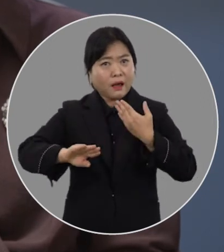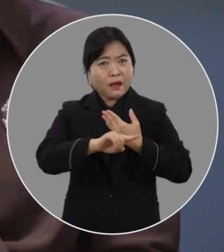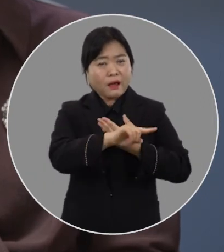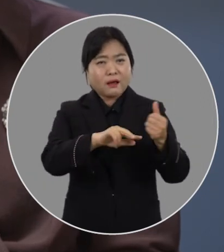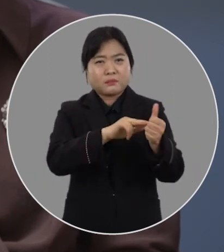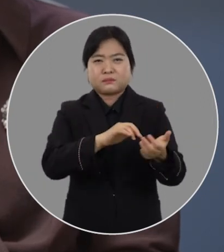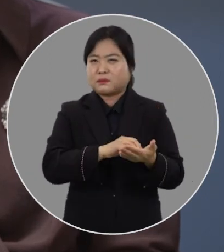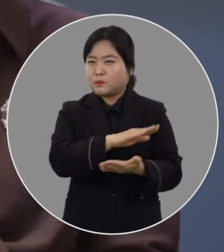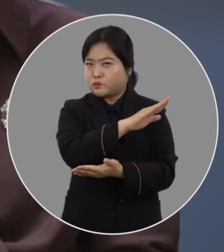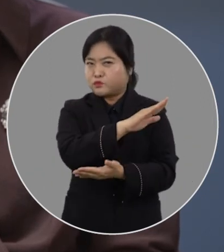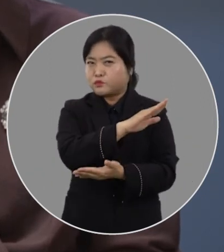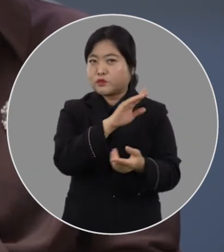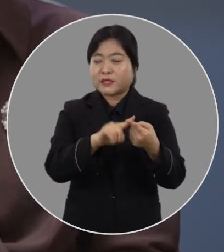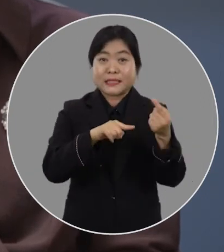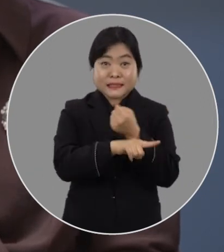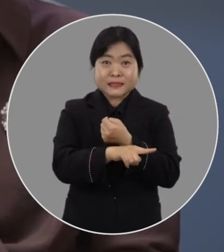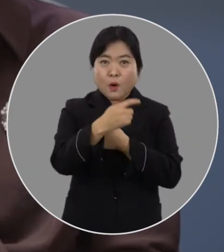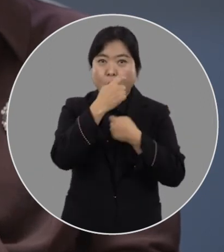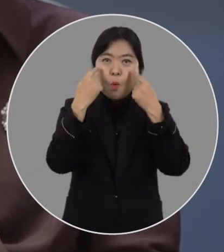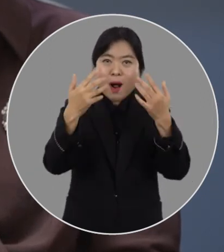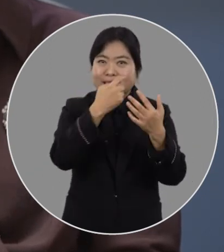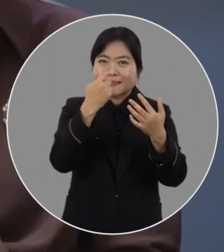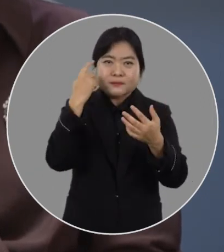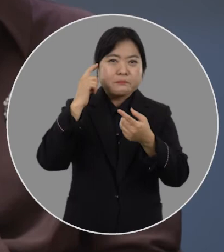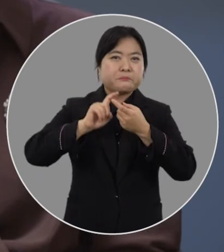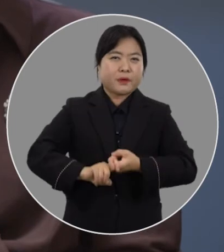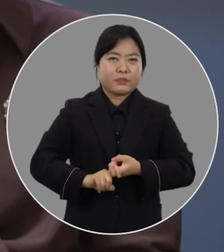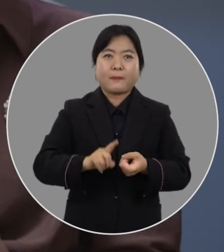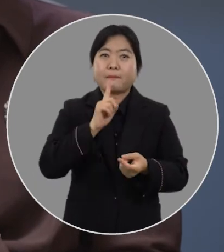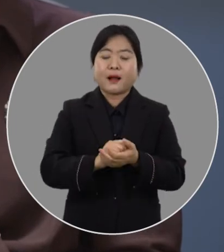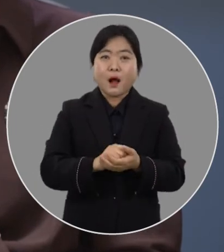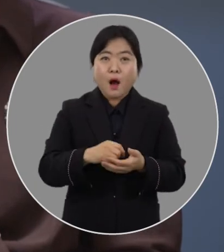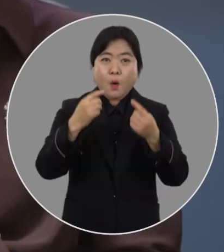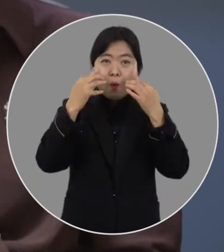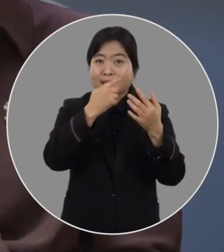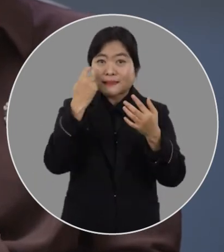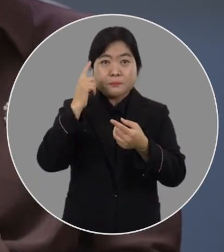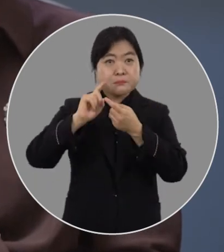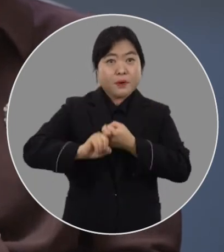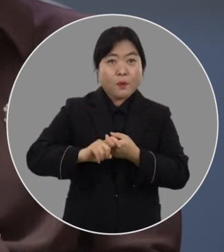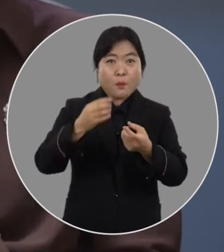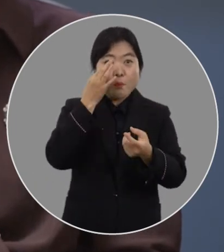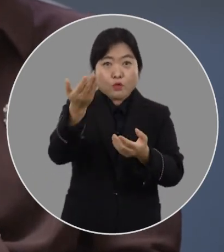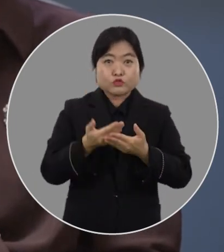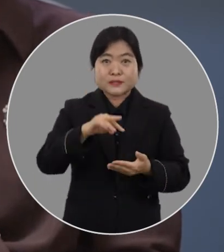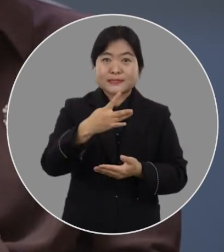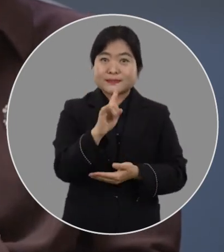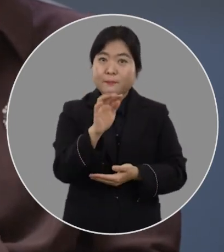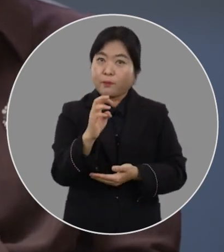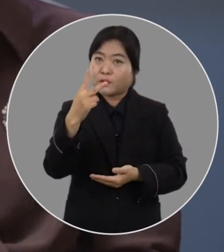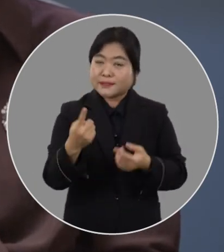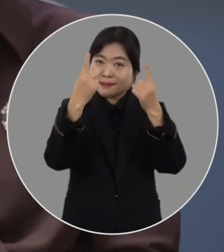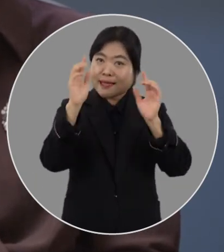정보는 거부하는 것을 확증 편향이라고 합니다. 확증 편향을 보여주는 스탠포드 대학생들을 상대로